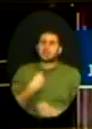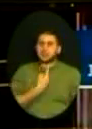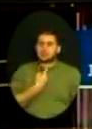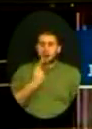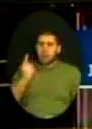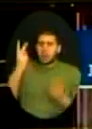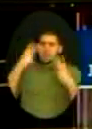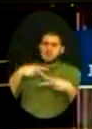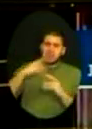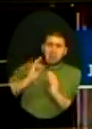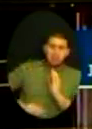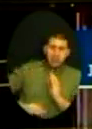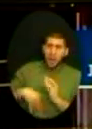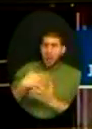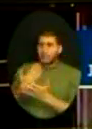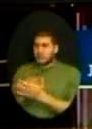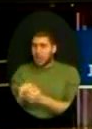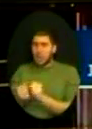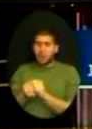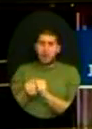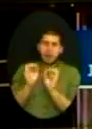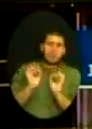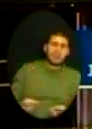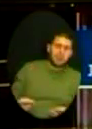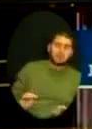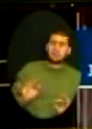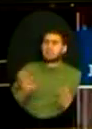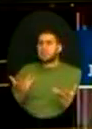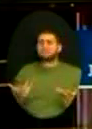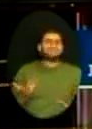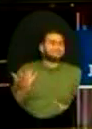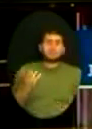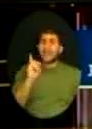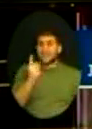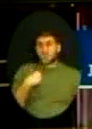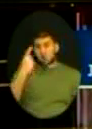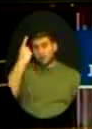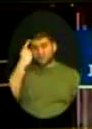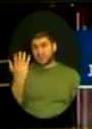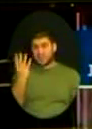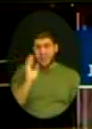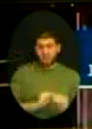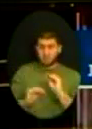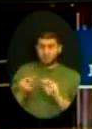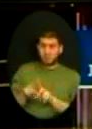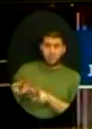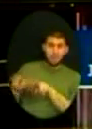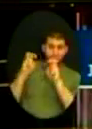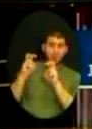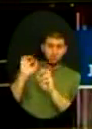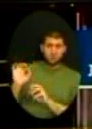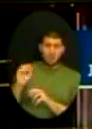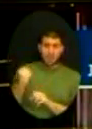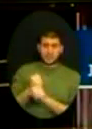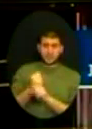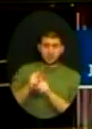עד הסוף האם זה באמת היה מן הצעה או לא באמת הצעה או מה, אבל אני חושבת שלהשתמש בהזדמנות הזאת כדי לנסות